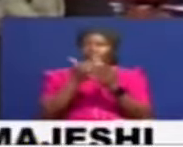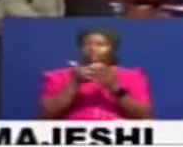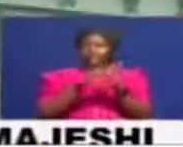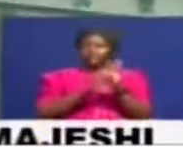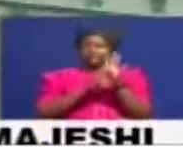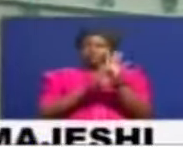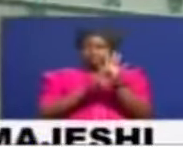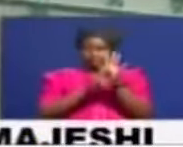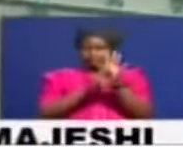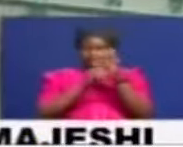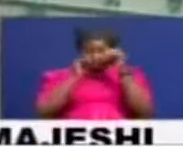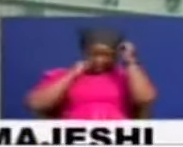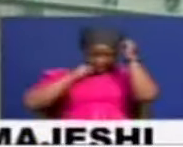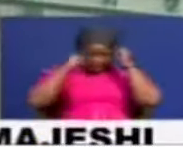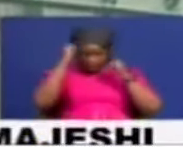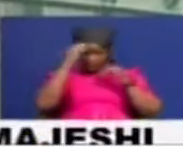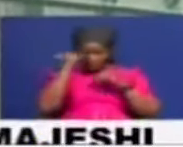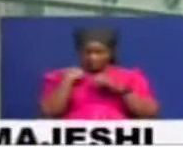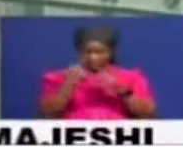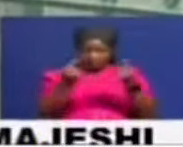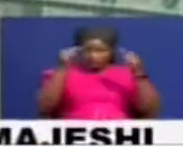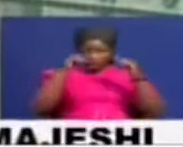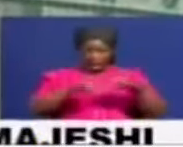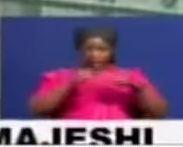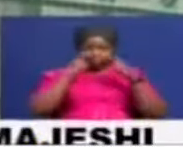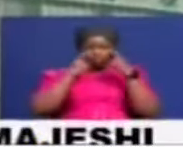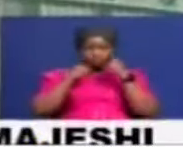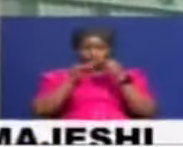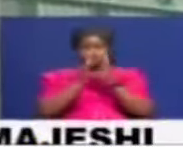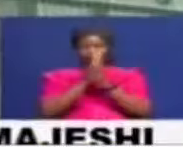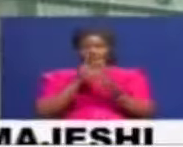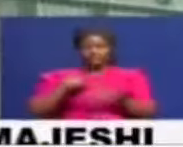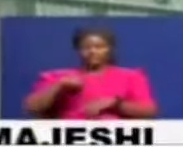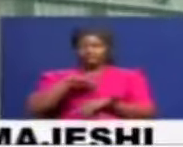jeshi kuweza kuja kuomboleza nasi. Thank you.